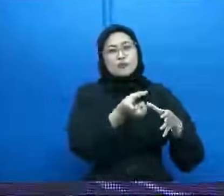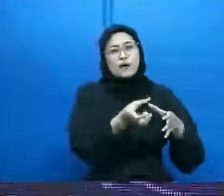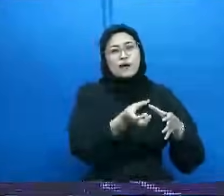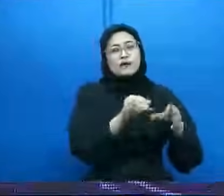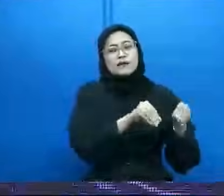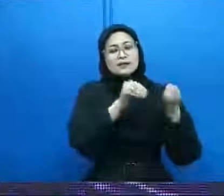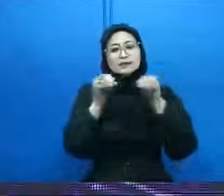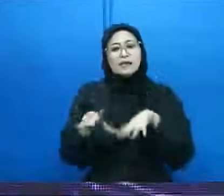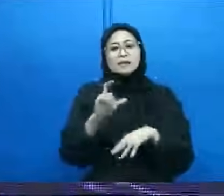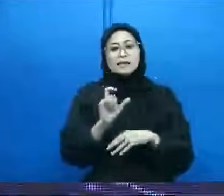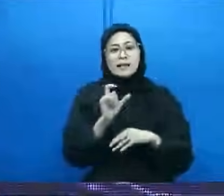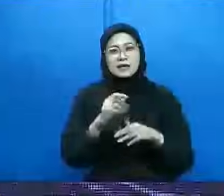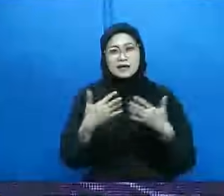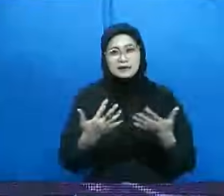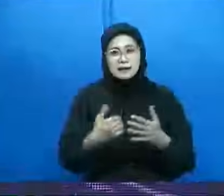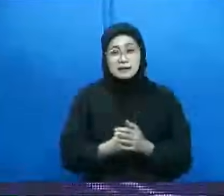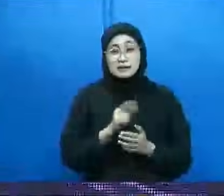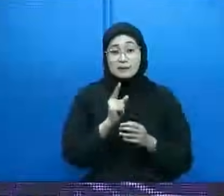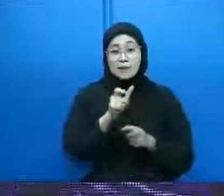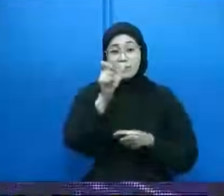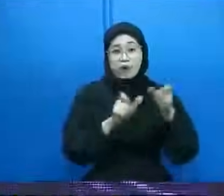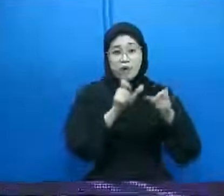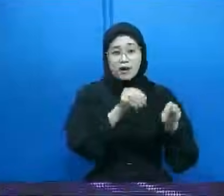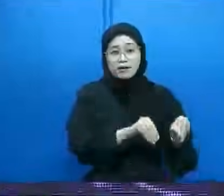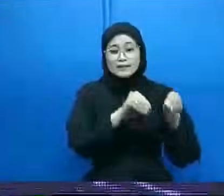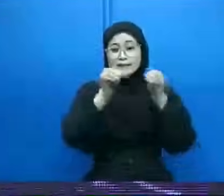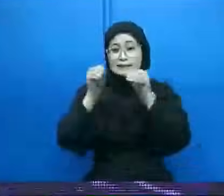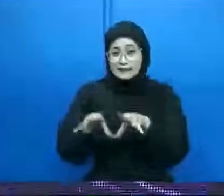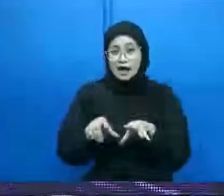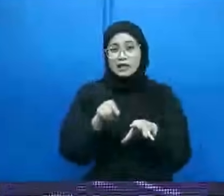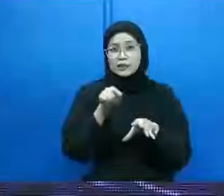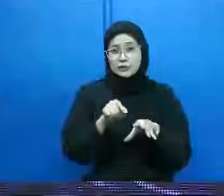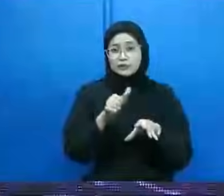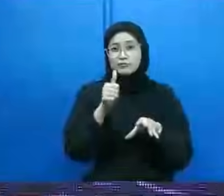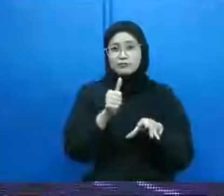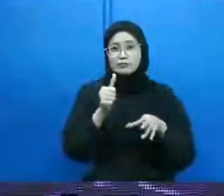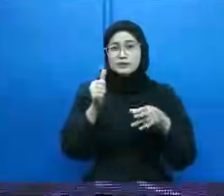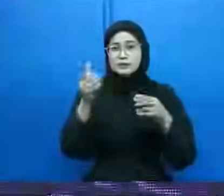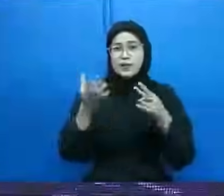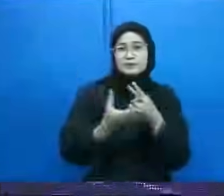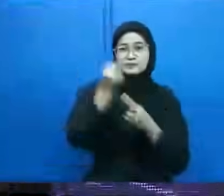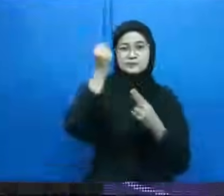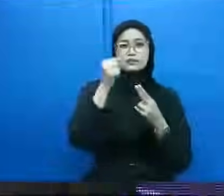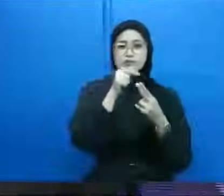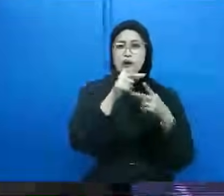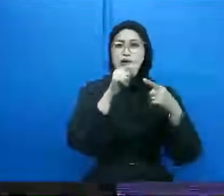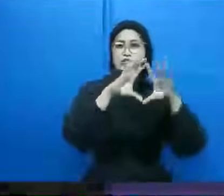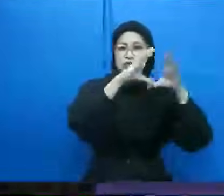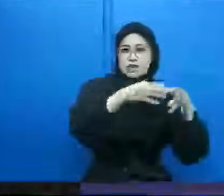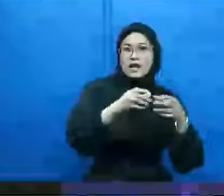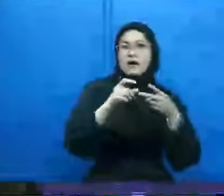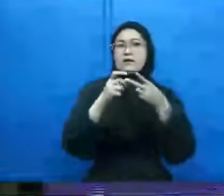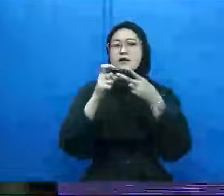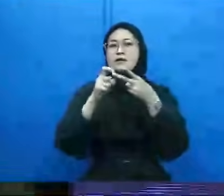hijrahnya? Karena tidak semua orang hijrah dijamin bisa mendapatkan dua keutamaan. Dunia dapat, akhirat dapat, alam